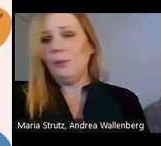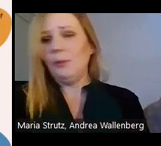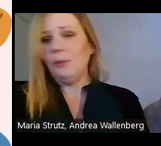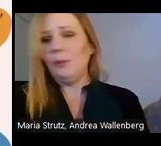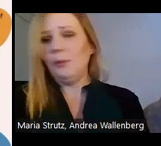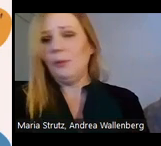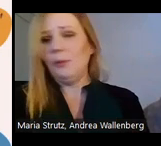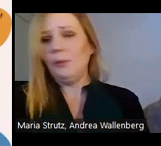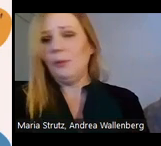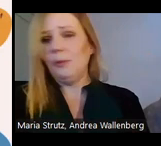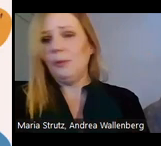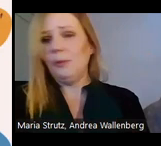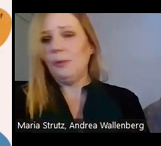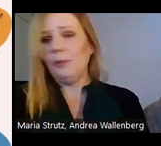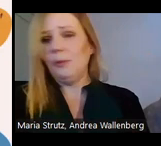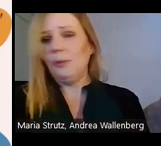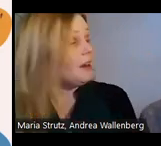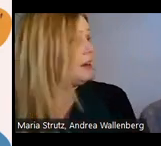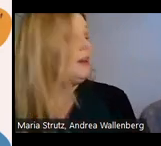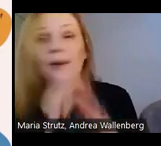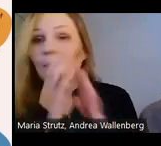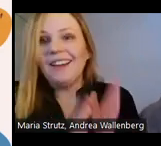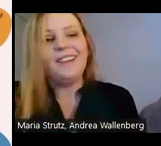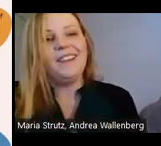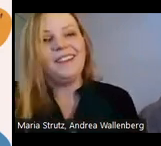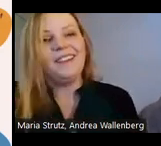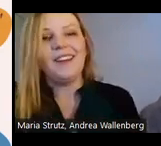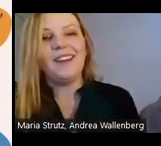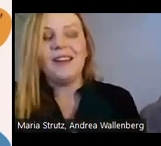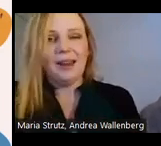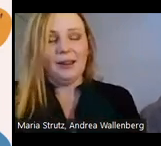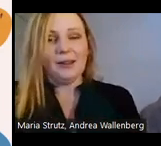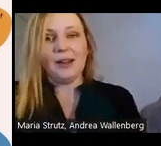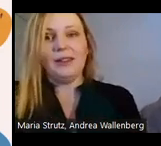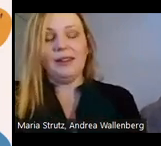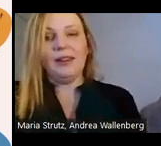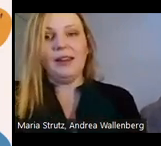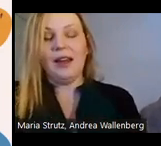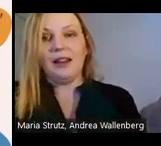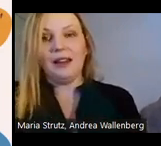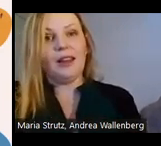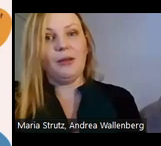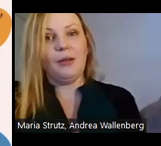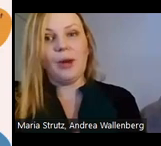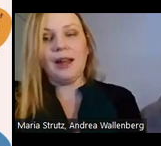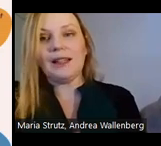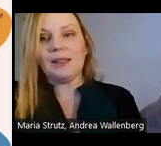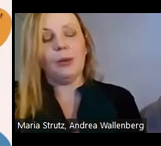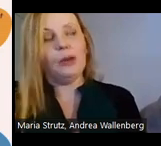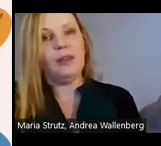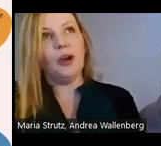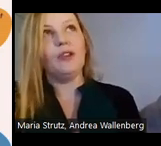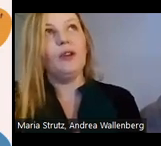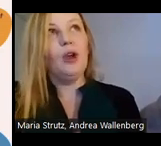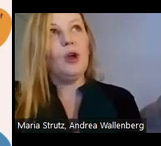sätt, med kroppen, med beteenden, med miner, med tecken. Ja. Så att här kan det ju vara skillnad